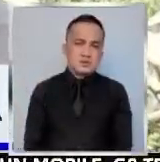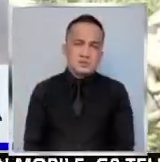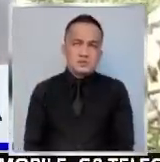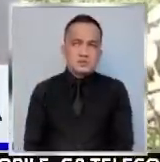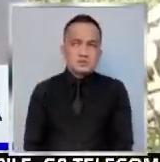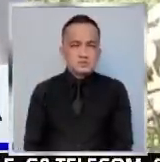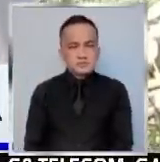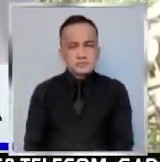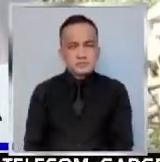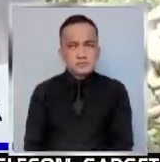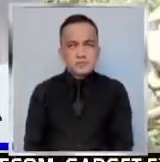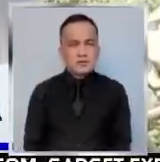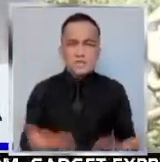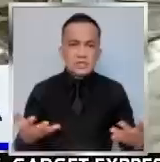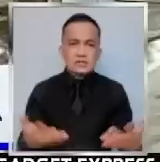Wala na.